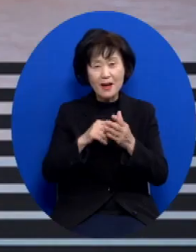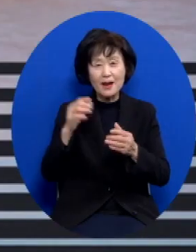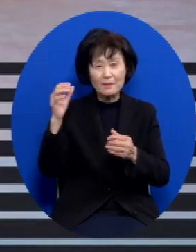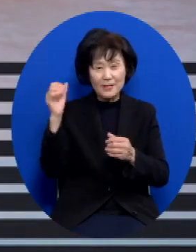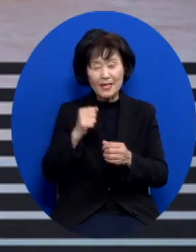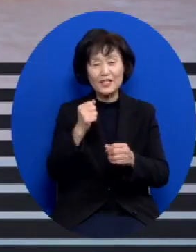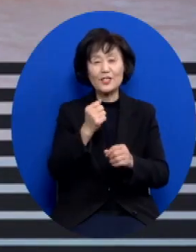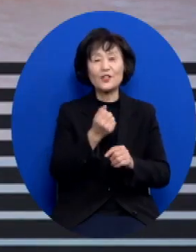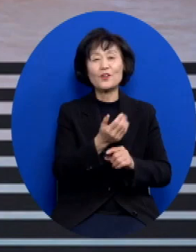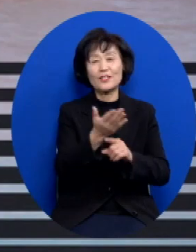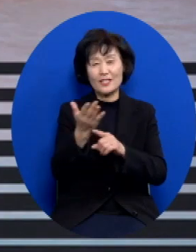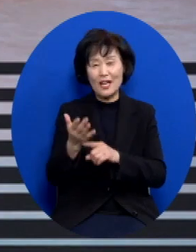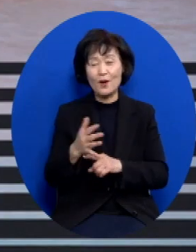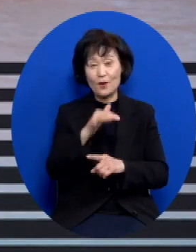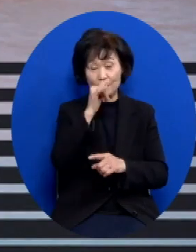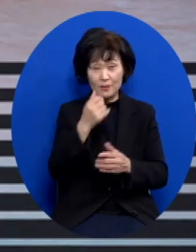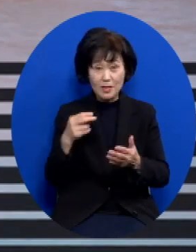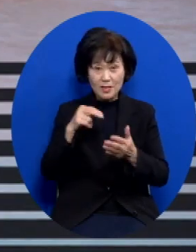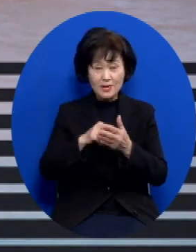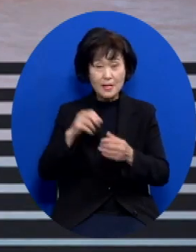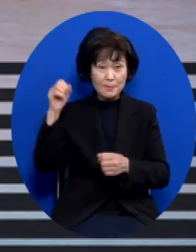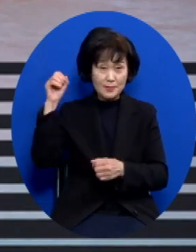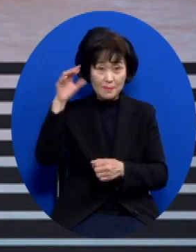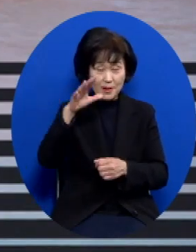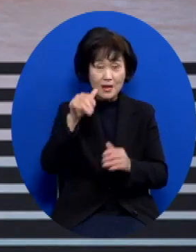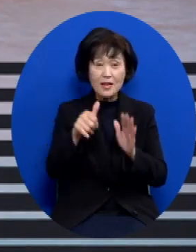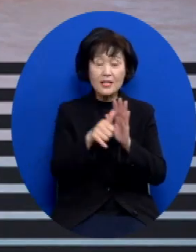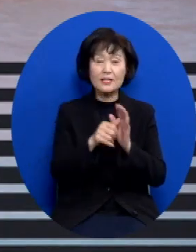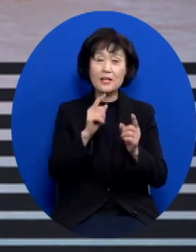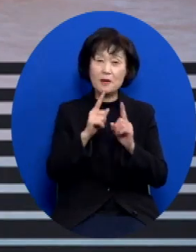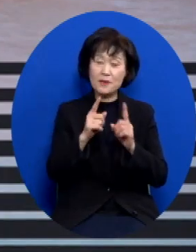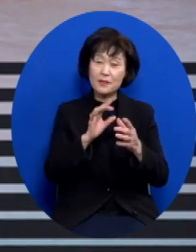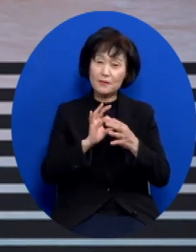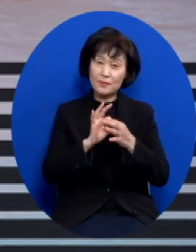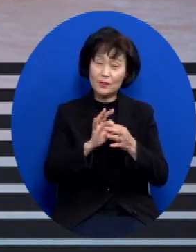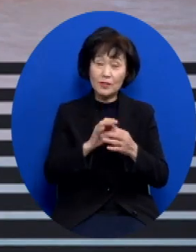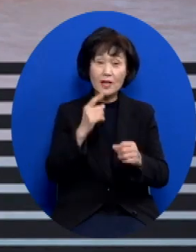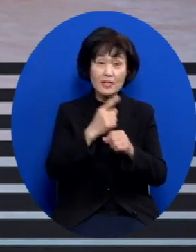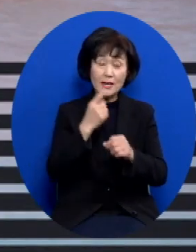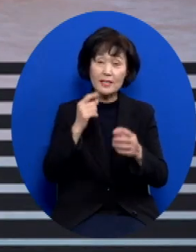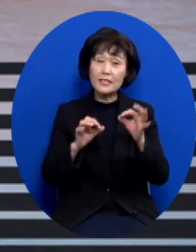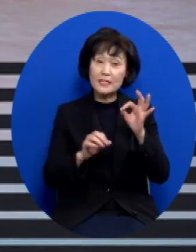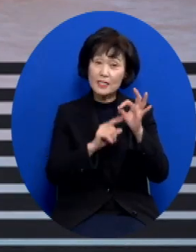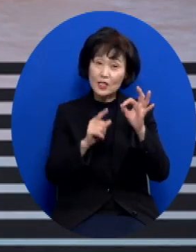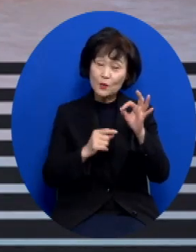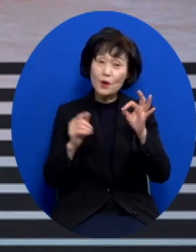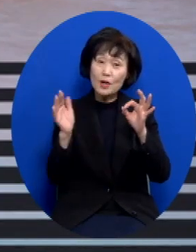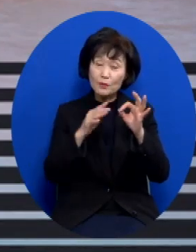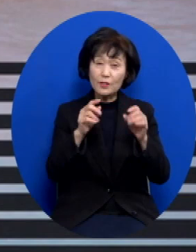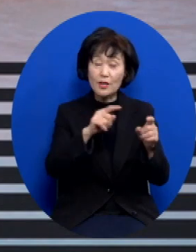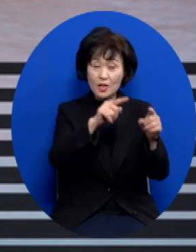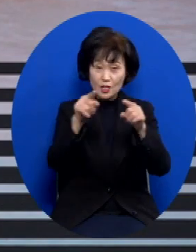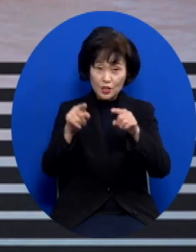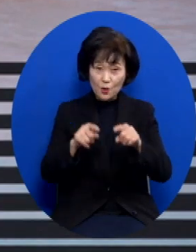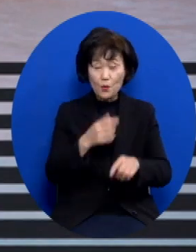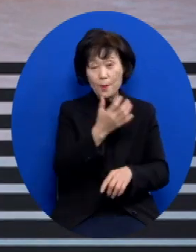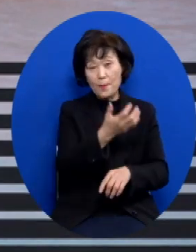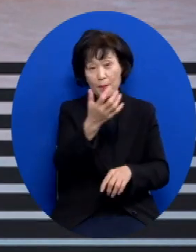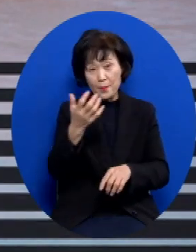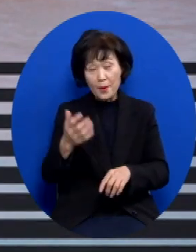네, 일어나라 빛을 발하라는 이사야 말씀으로 작년 10월부터 전국 워십 투어를